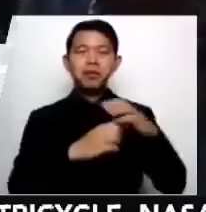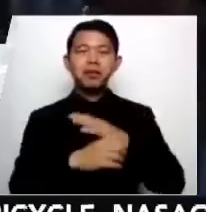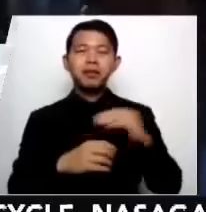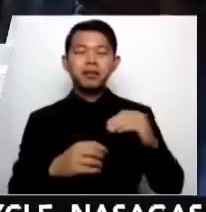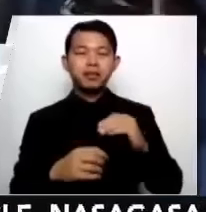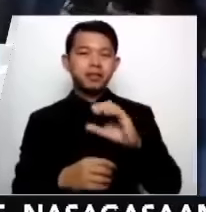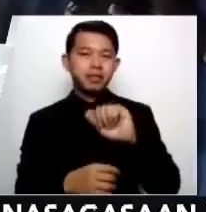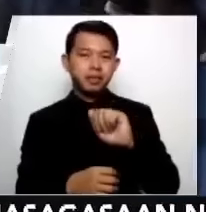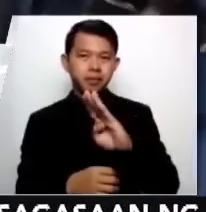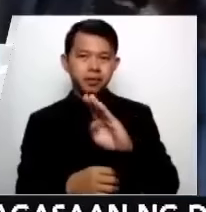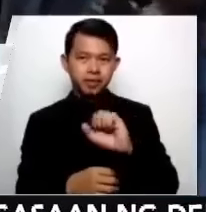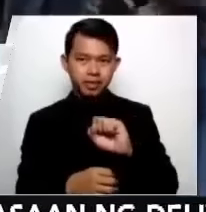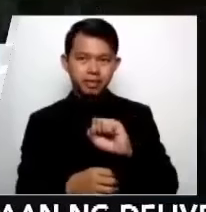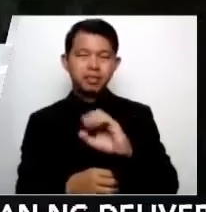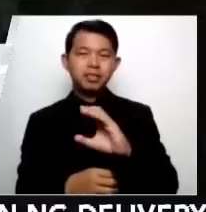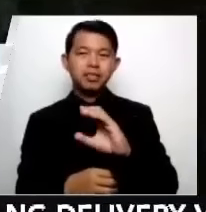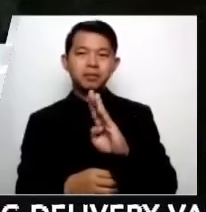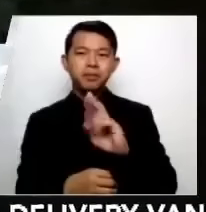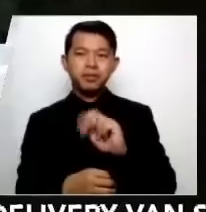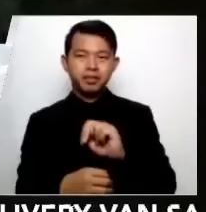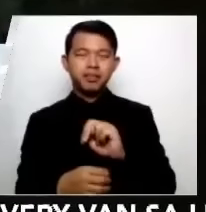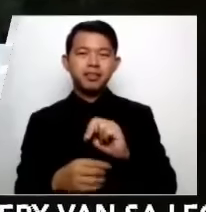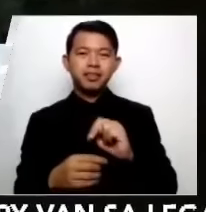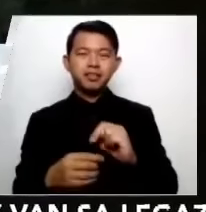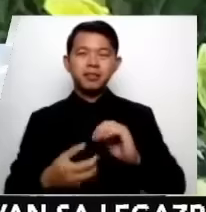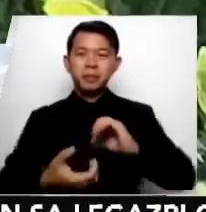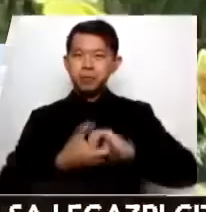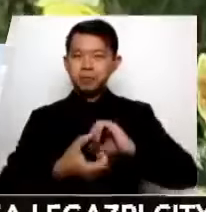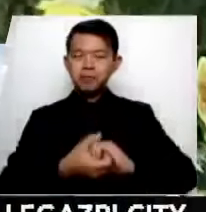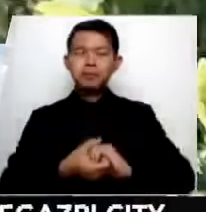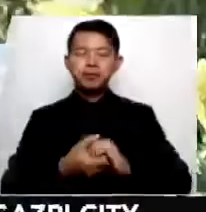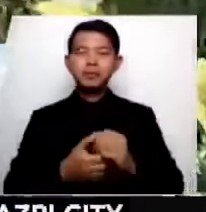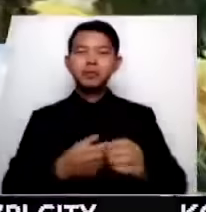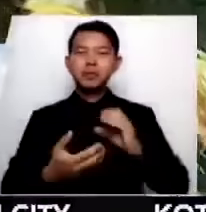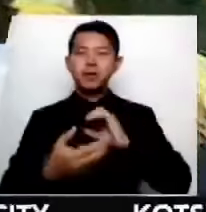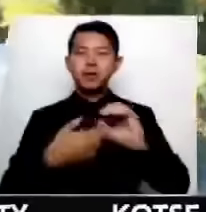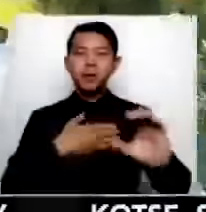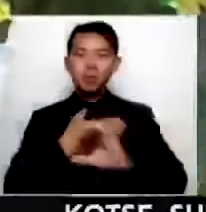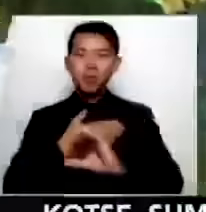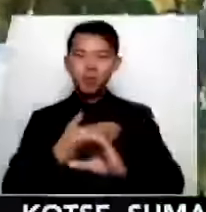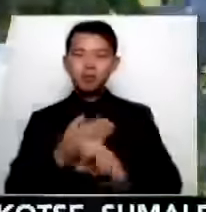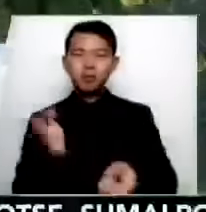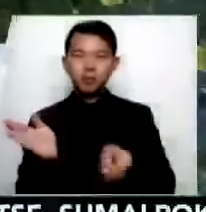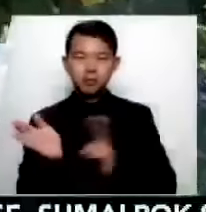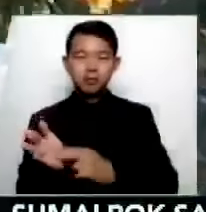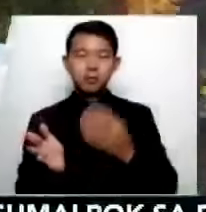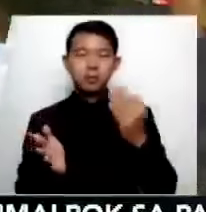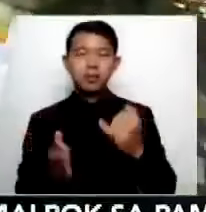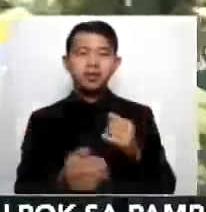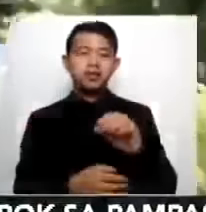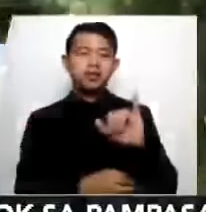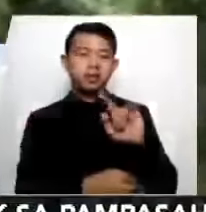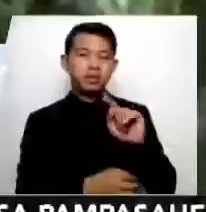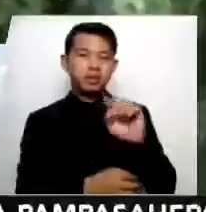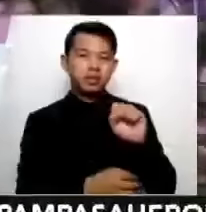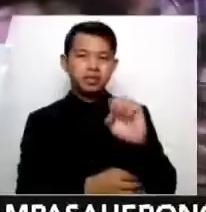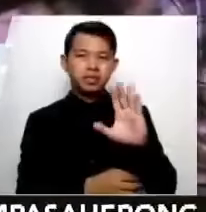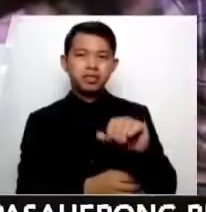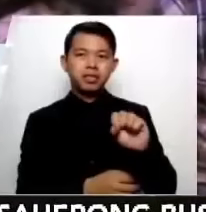na ginanap ngayong hapon sa mismong bakuran ng GMA. Dahil ang Kapamilya longest running noontime show na It's